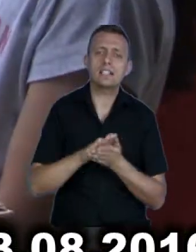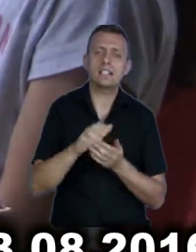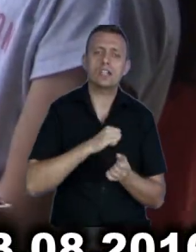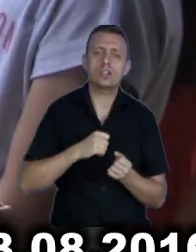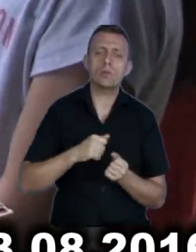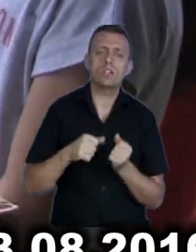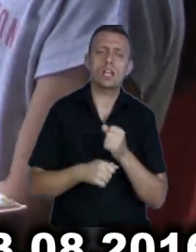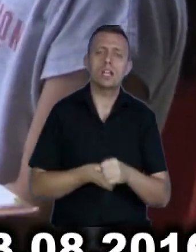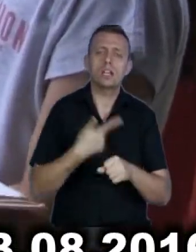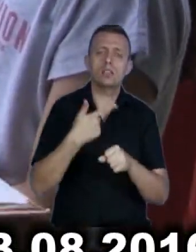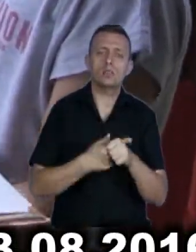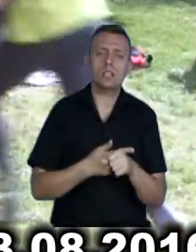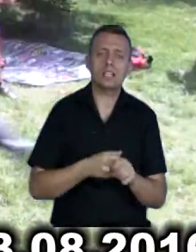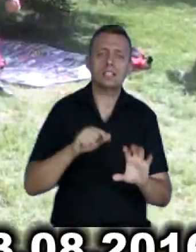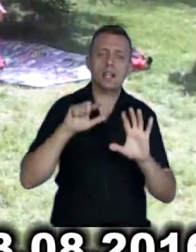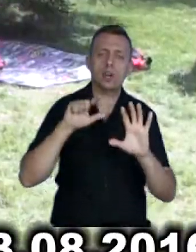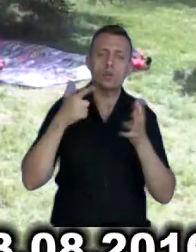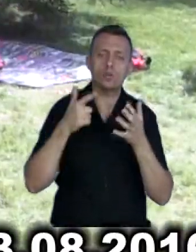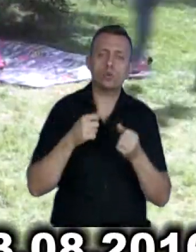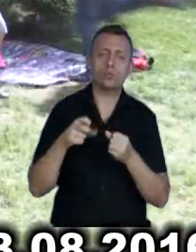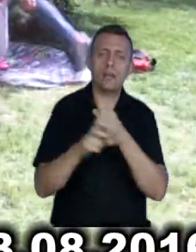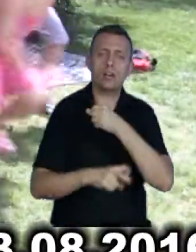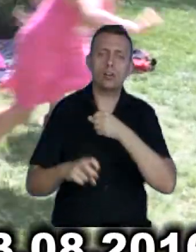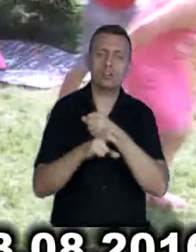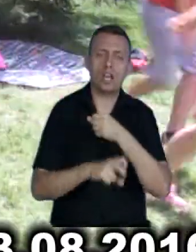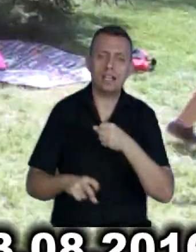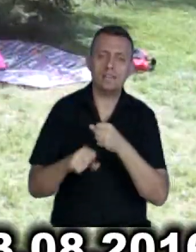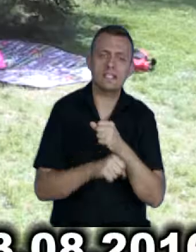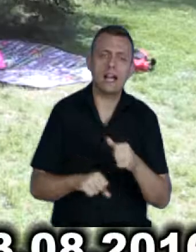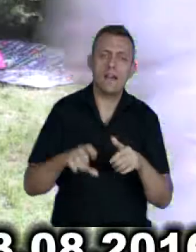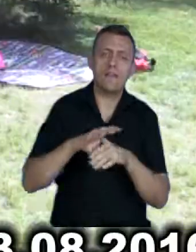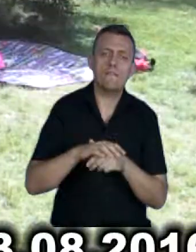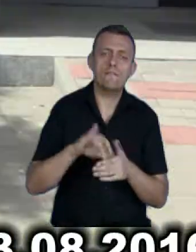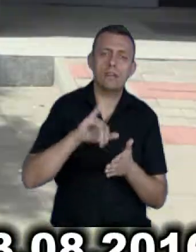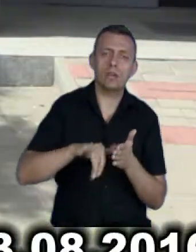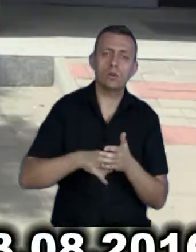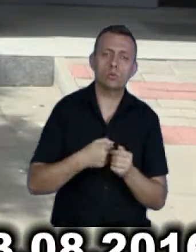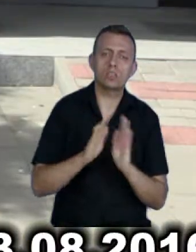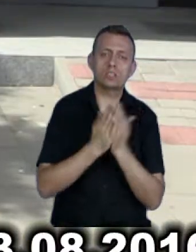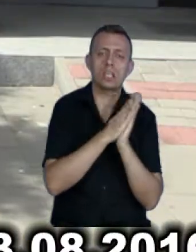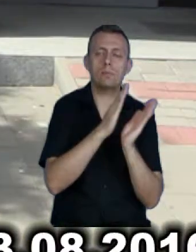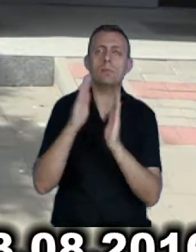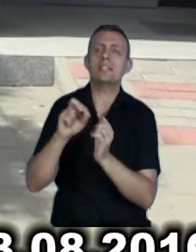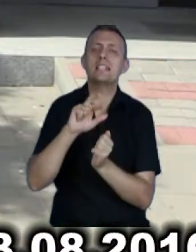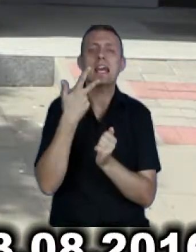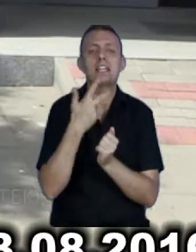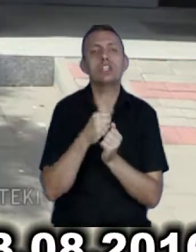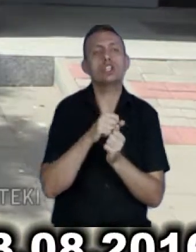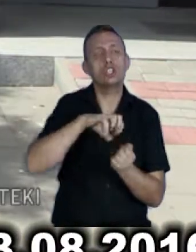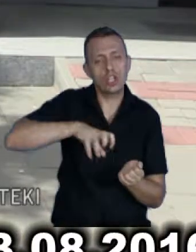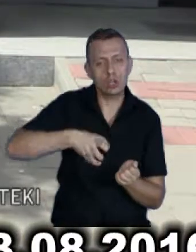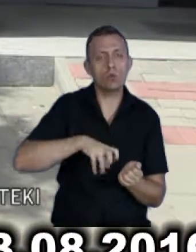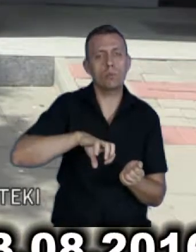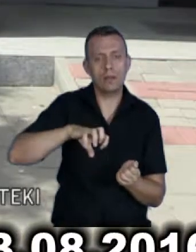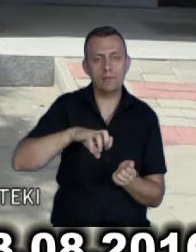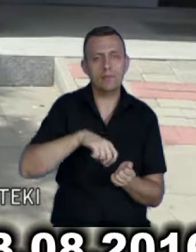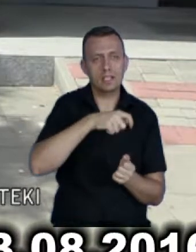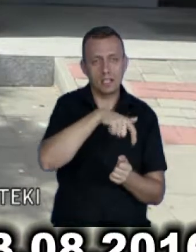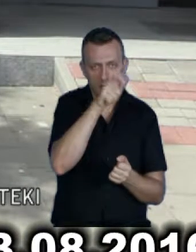dowiemy się, czy to logo zatwierdzi. Miejska i Powiatowa Biblioteka Publiczna w Kutnie, jak co roku w okresie